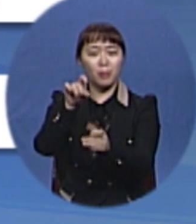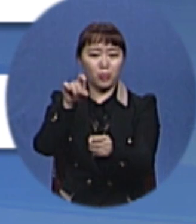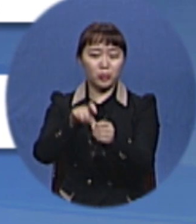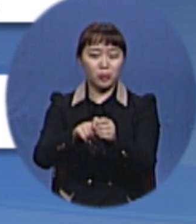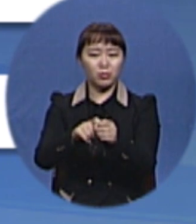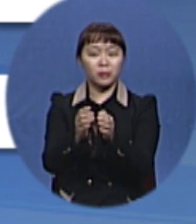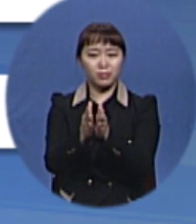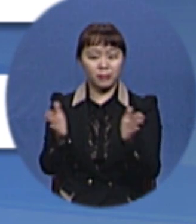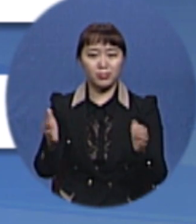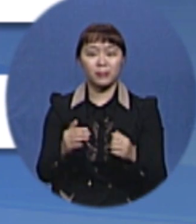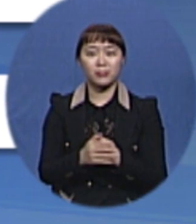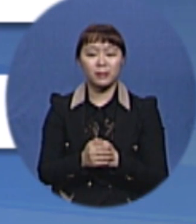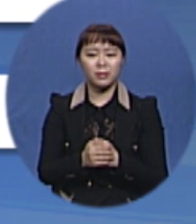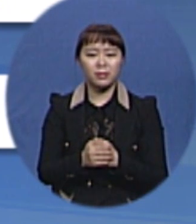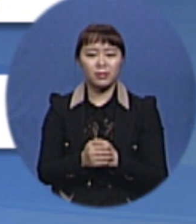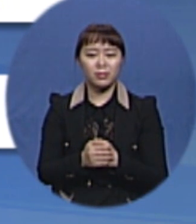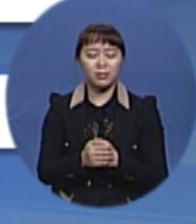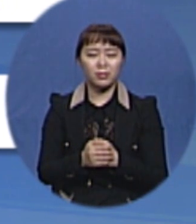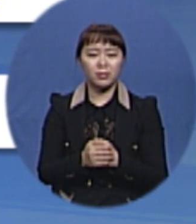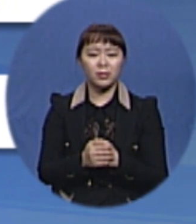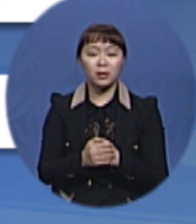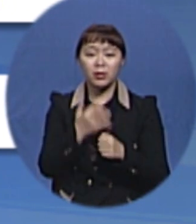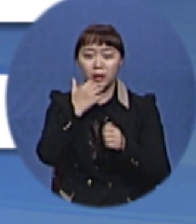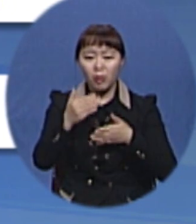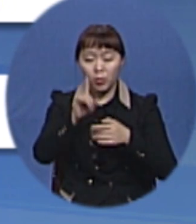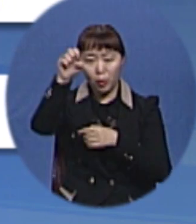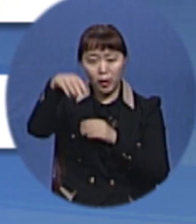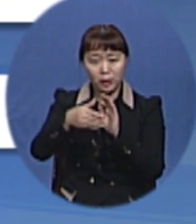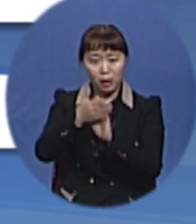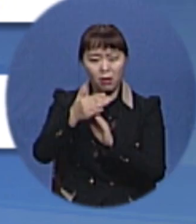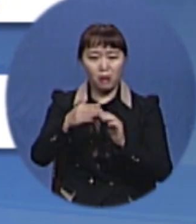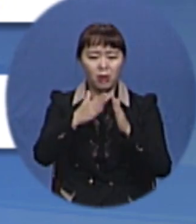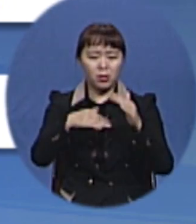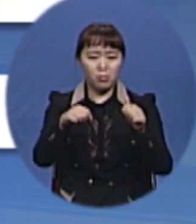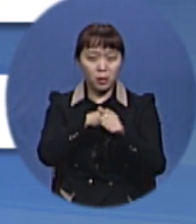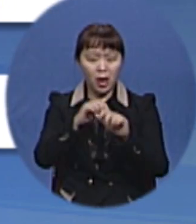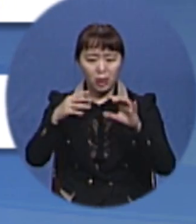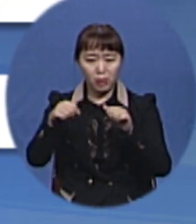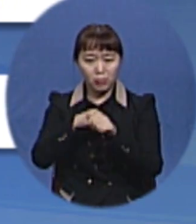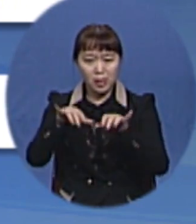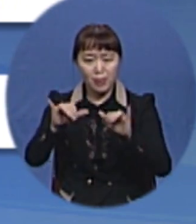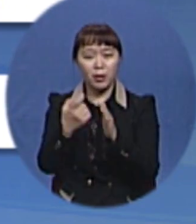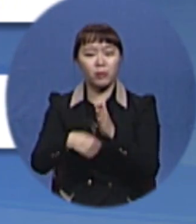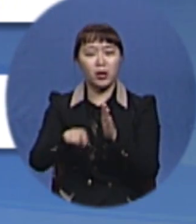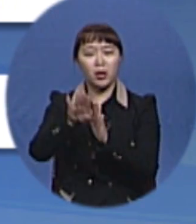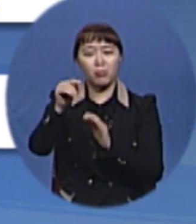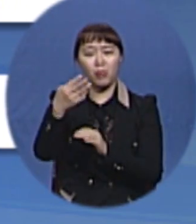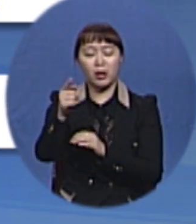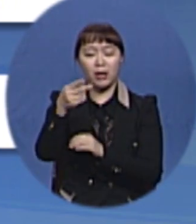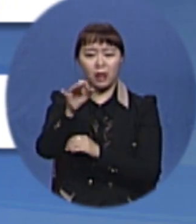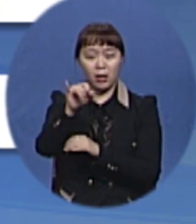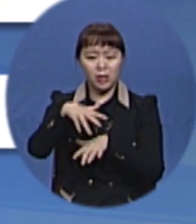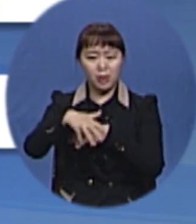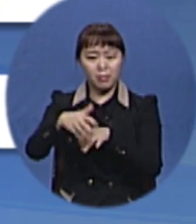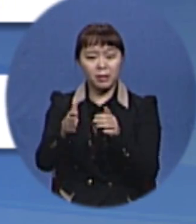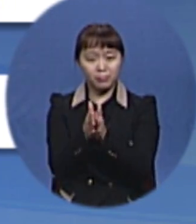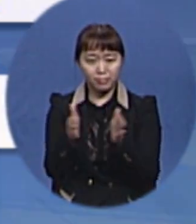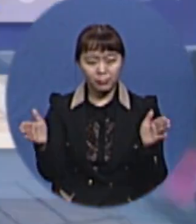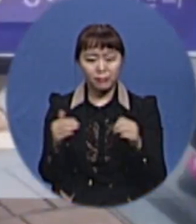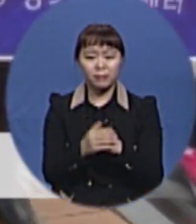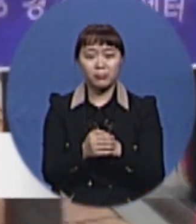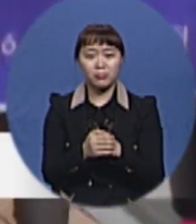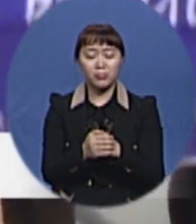시작하는 서비스입니다. 경기도 고양시가 가정폭력과 아동학대 예방을 위한 보라데이 캠페인을